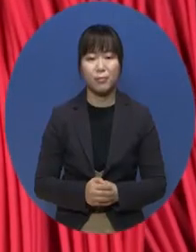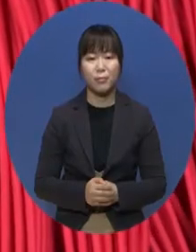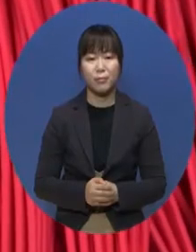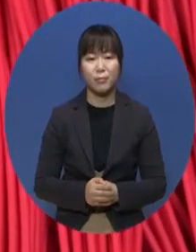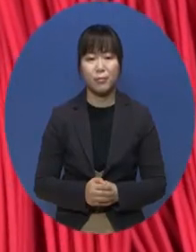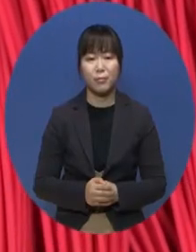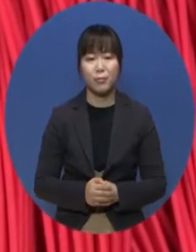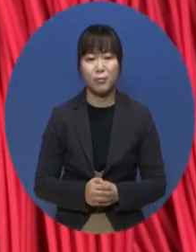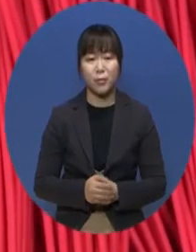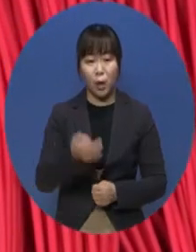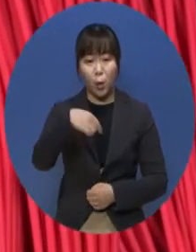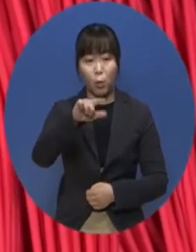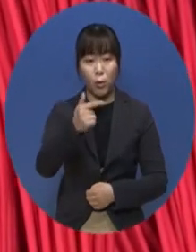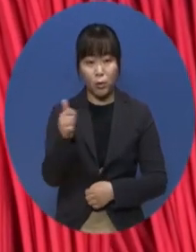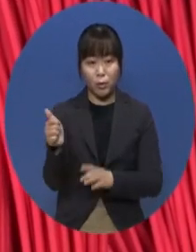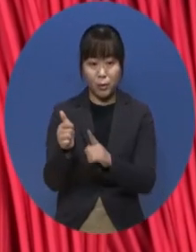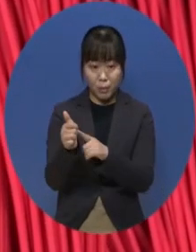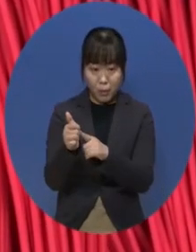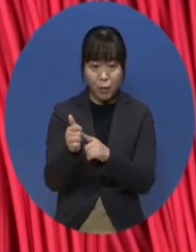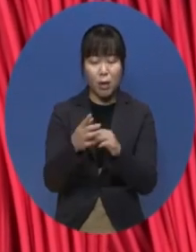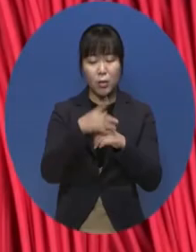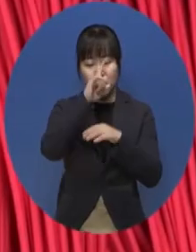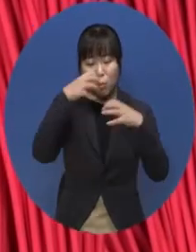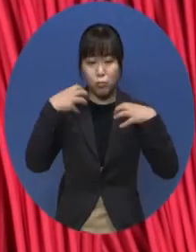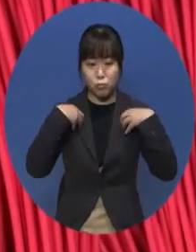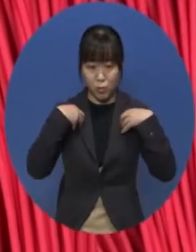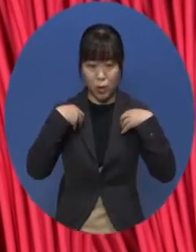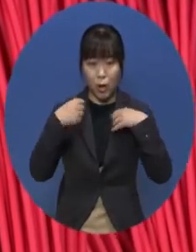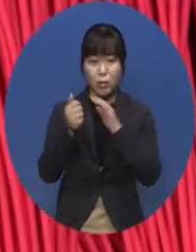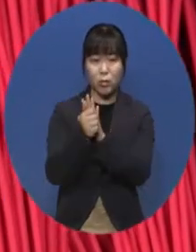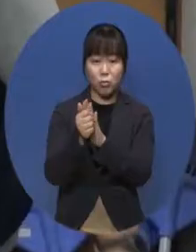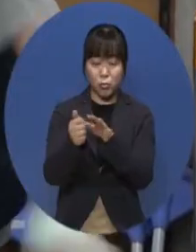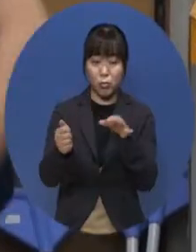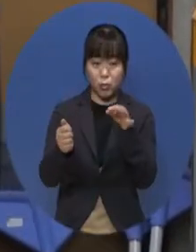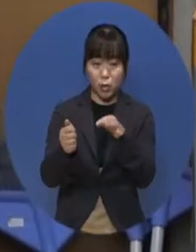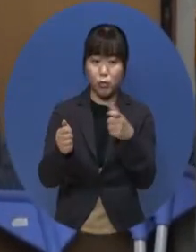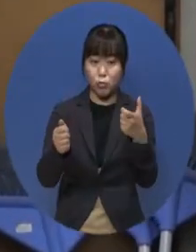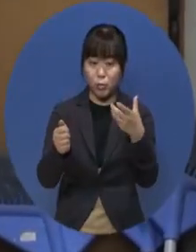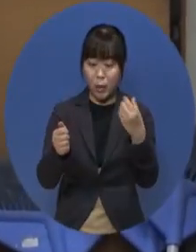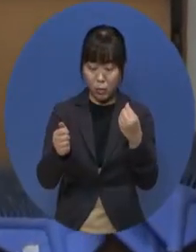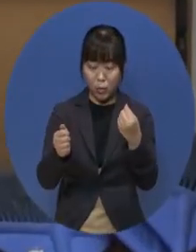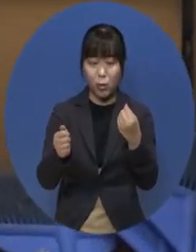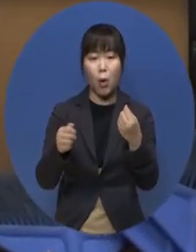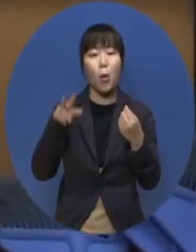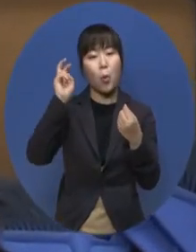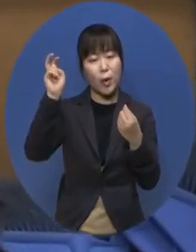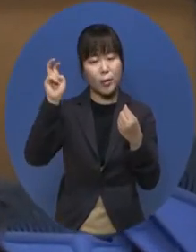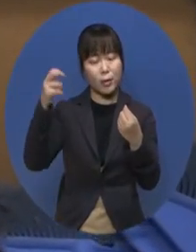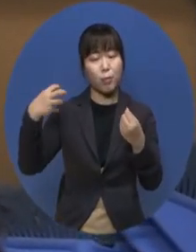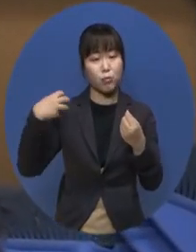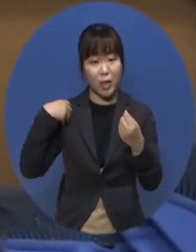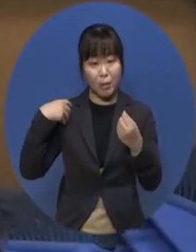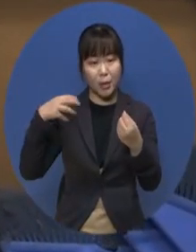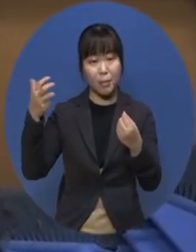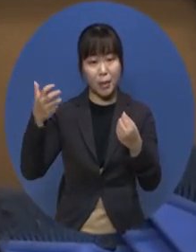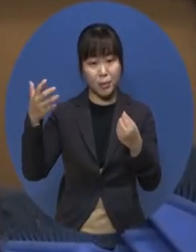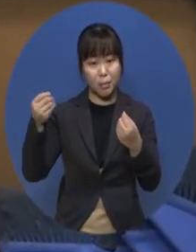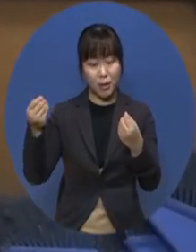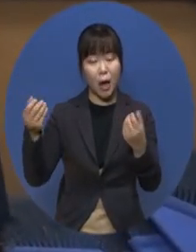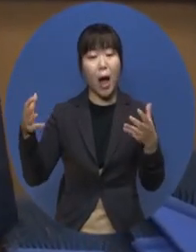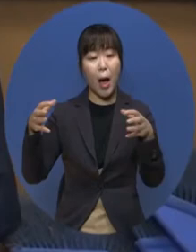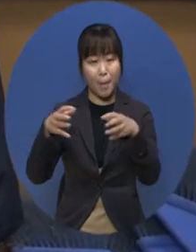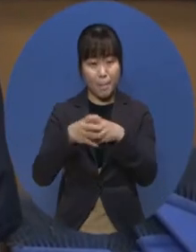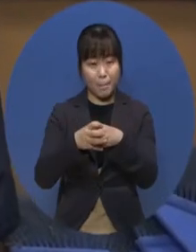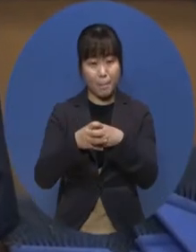권자민 장애인은 정부가 지원하는 고용 장려금 60만 원과 회사에서 부담하는 급여 80만 원을